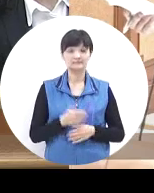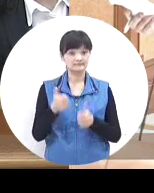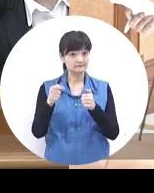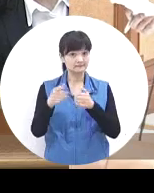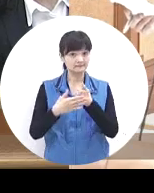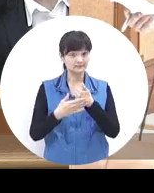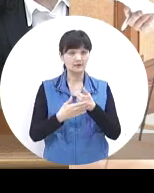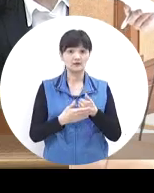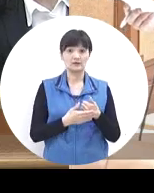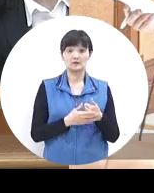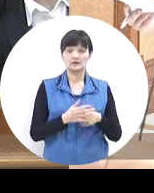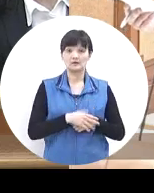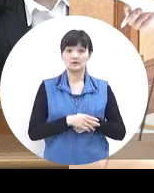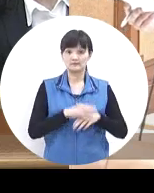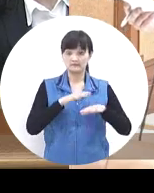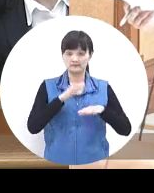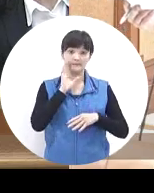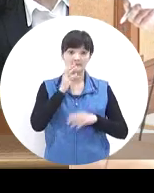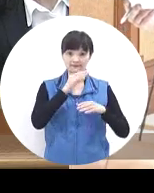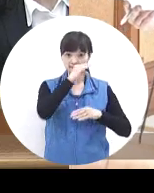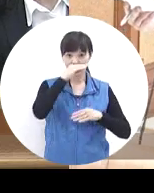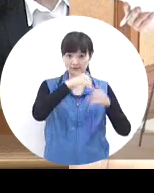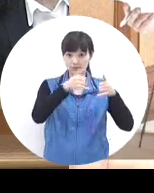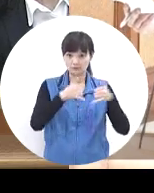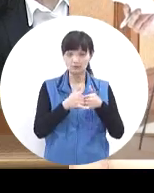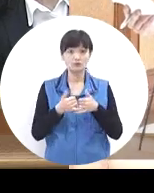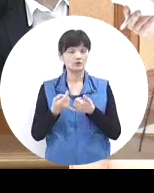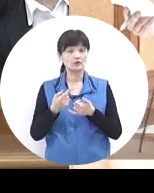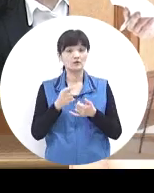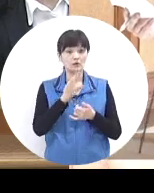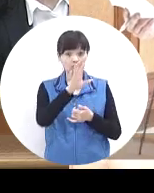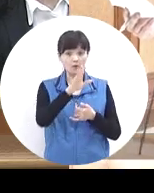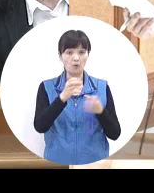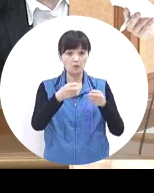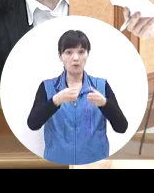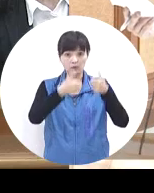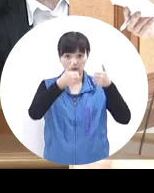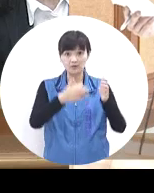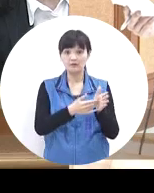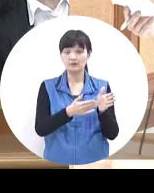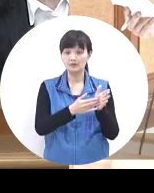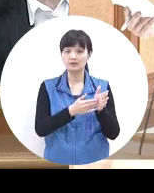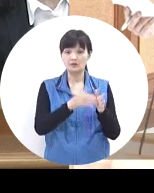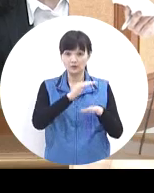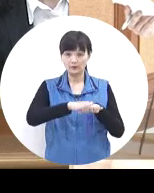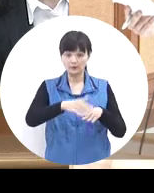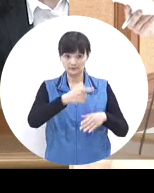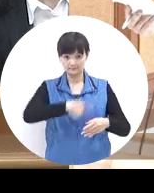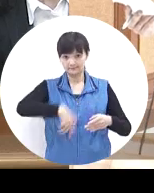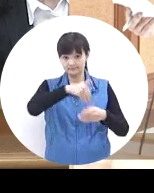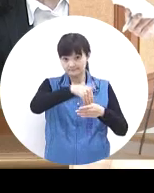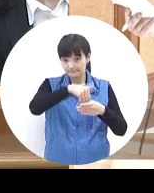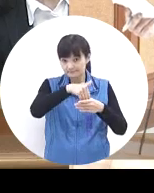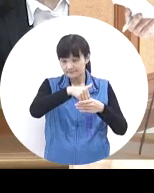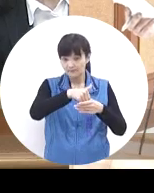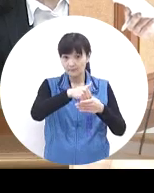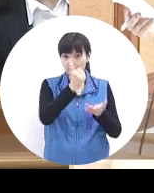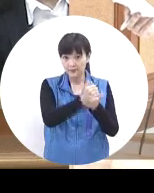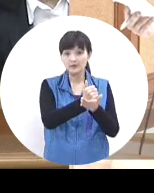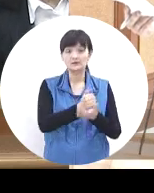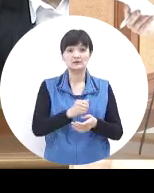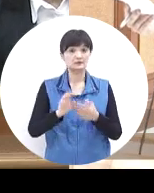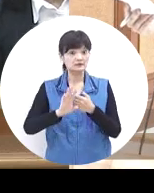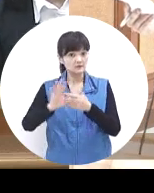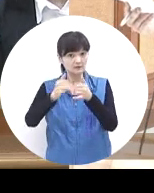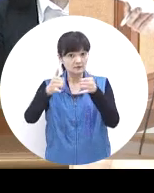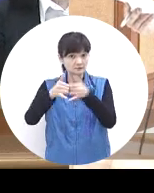泰雅族已达成共识，5月份要选举跟共识方式来产生啦。那所以其他各族群大